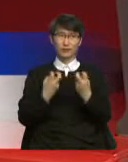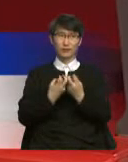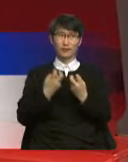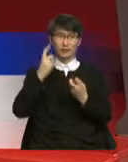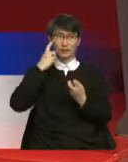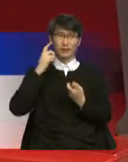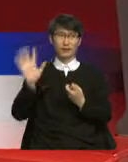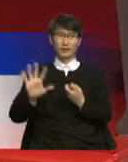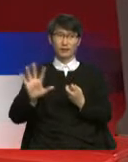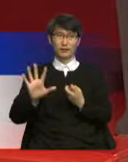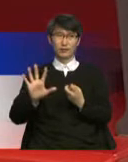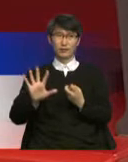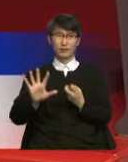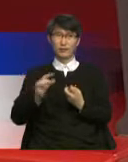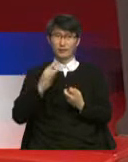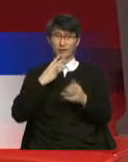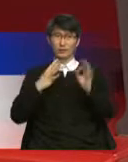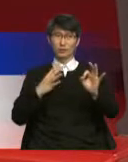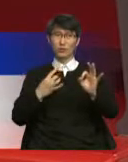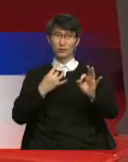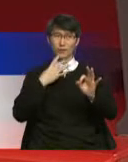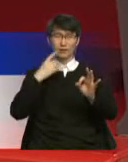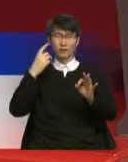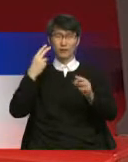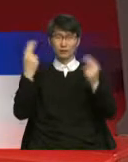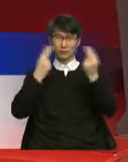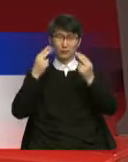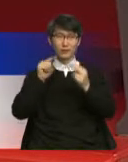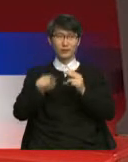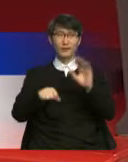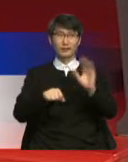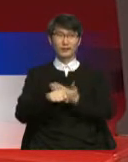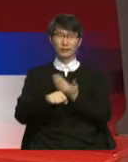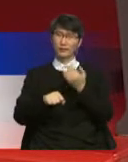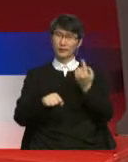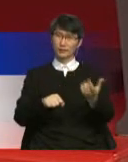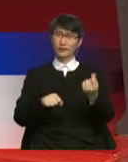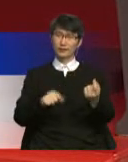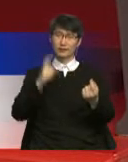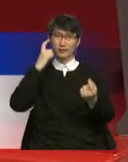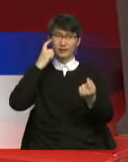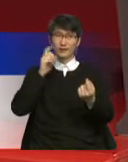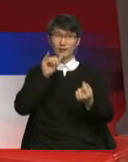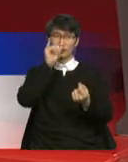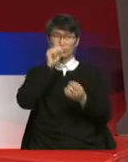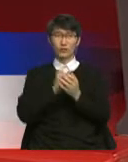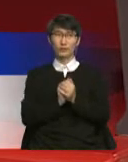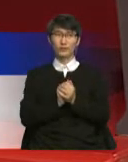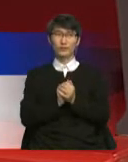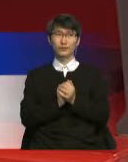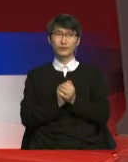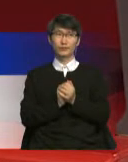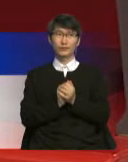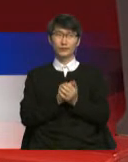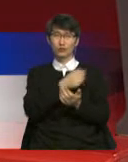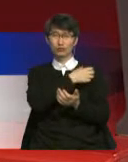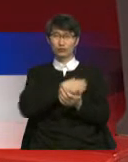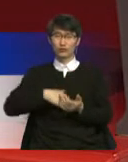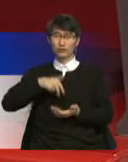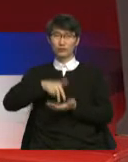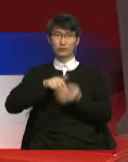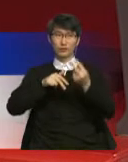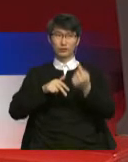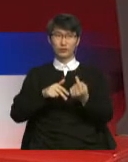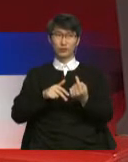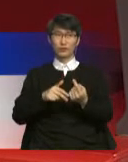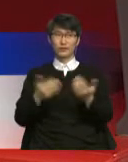생각은 안 하고 단지 그 비용만 생각을 하는 건 잘못되지 않았나 하는 생각이 들고요. 구청 차원에서도